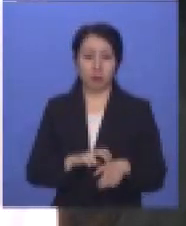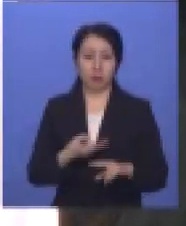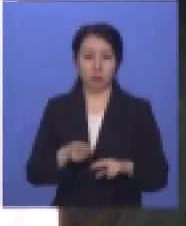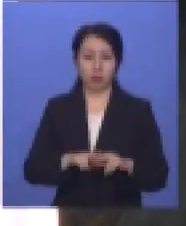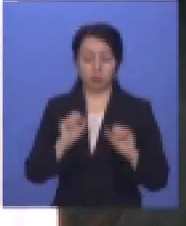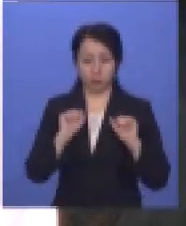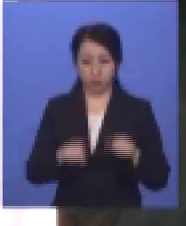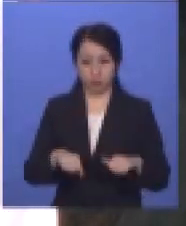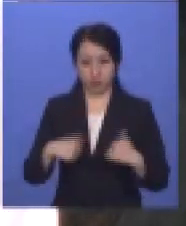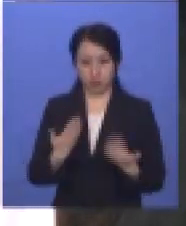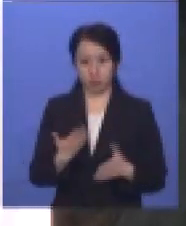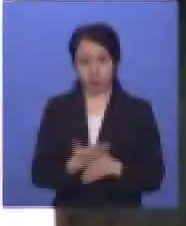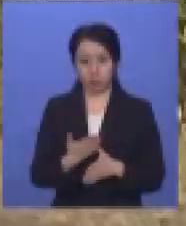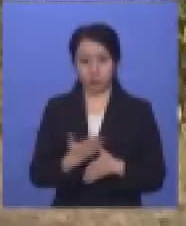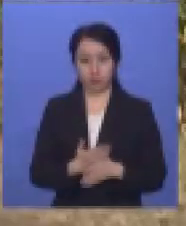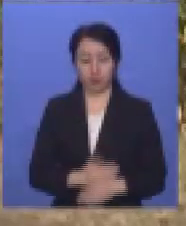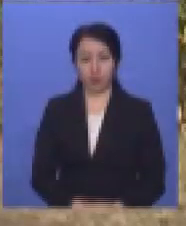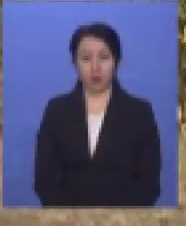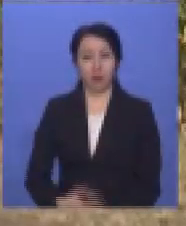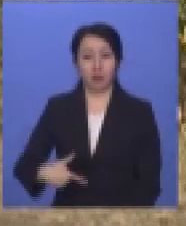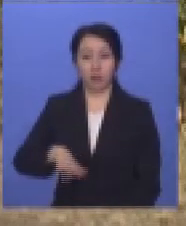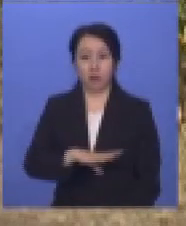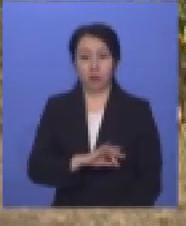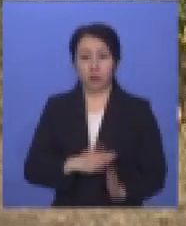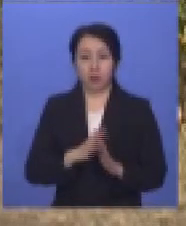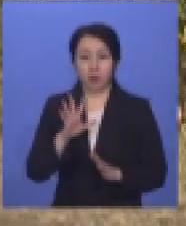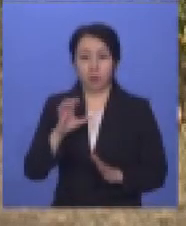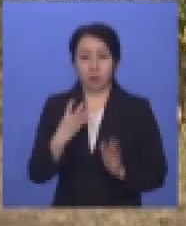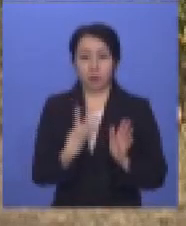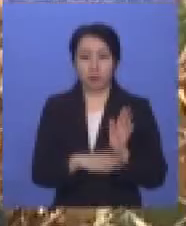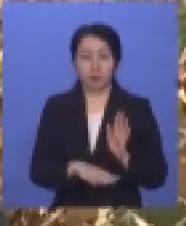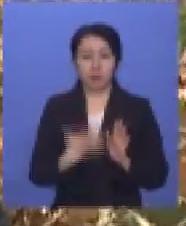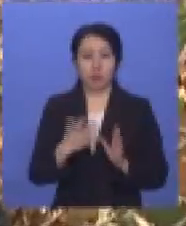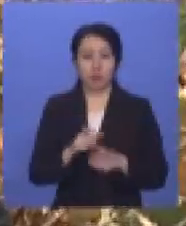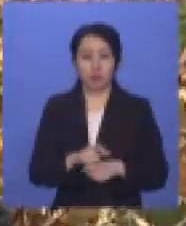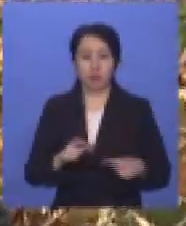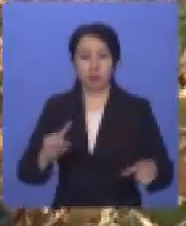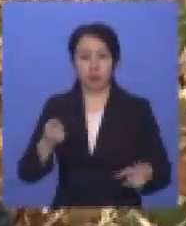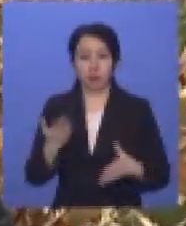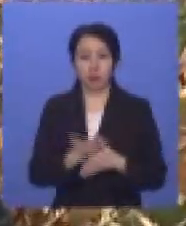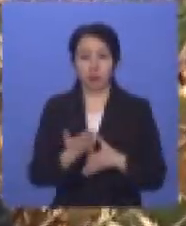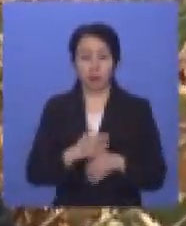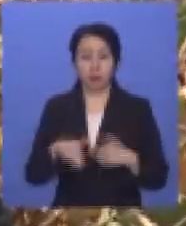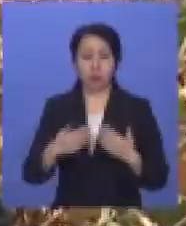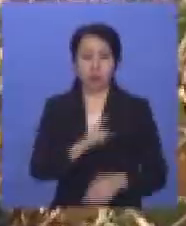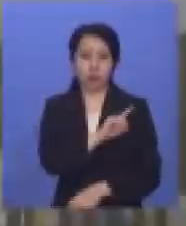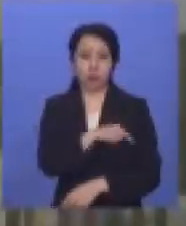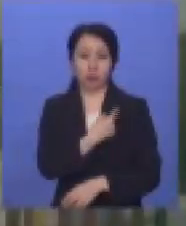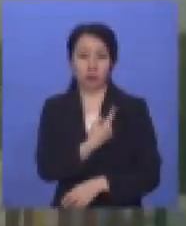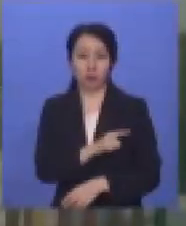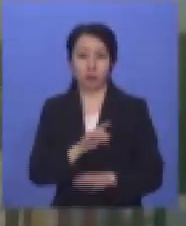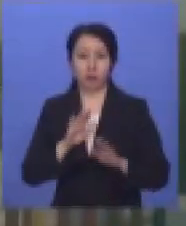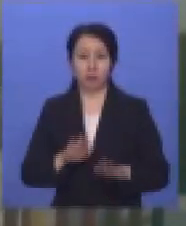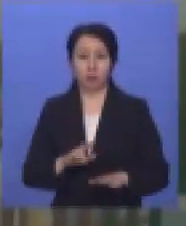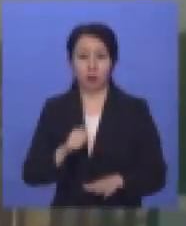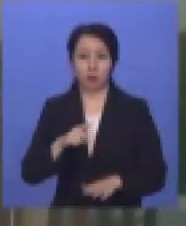которые смогут оказать помощь населению. Всего в этом округе 595 жителей. Первую помощь они получают в медицинском пункте